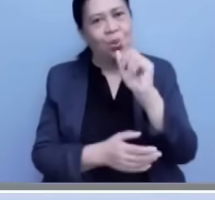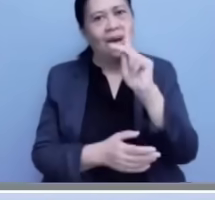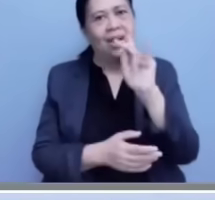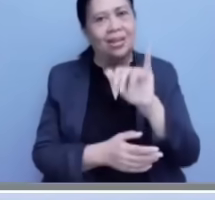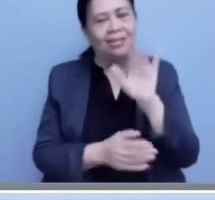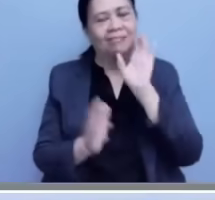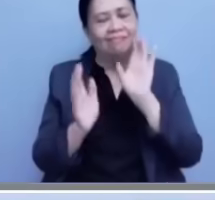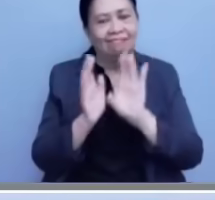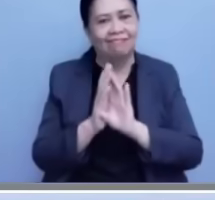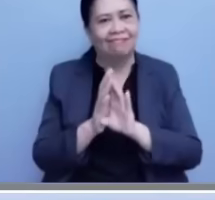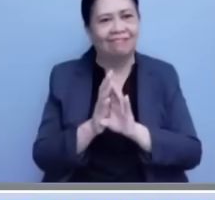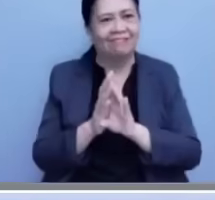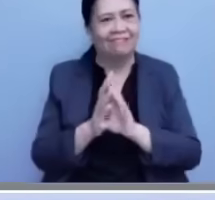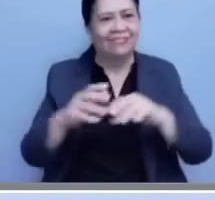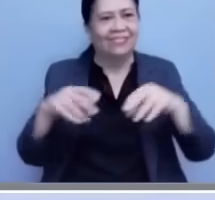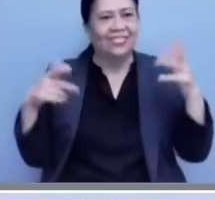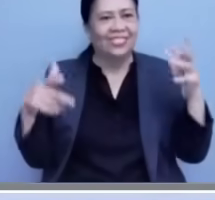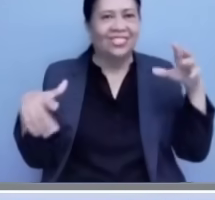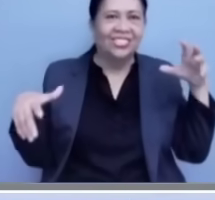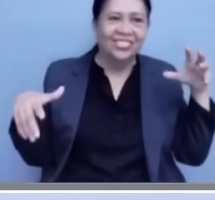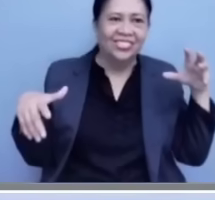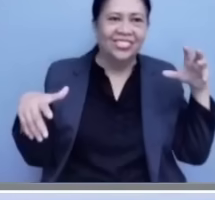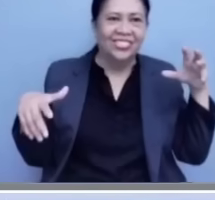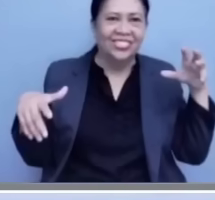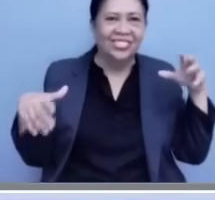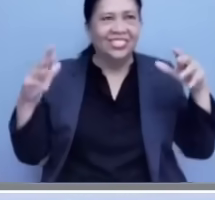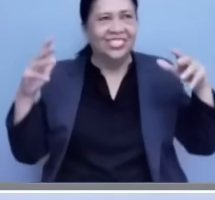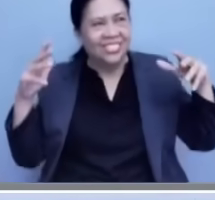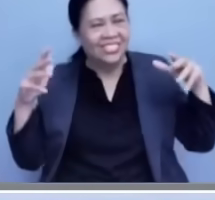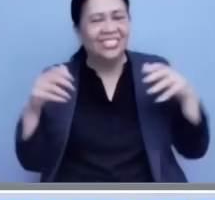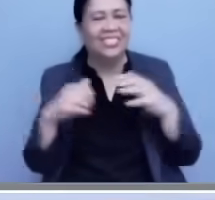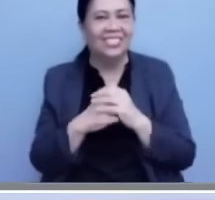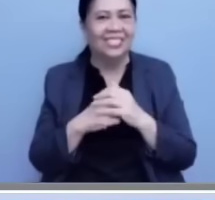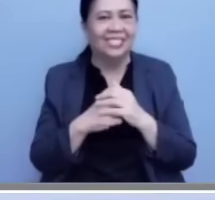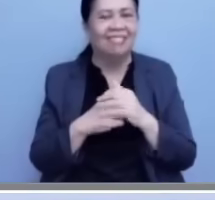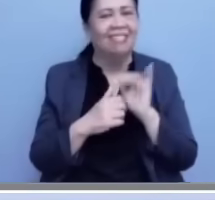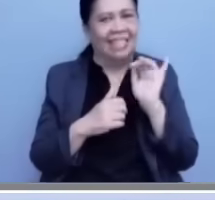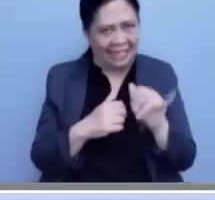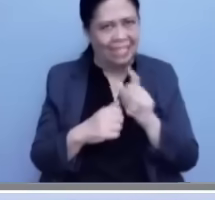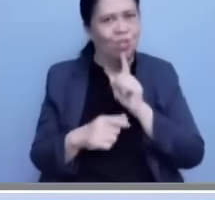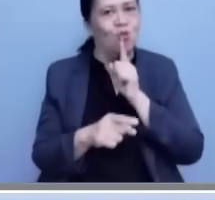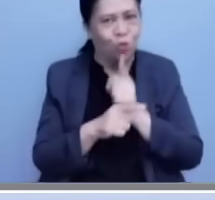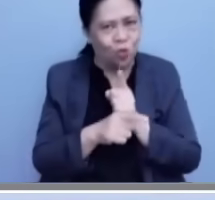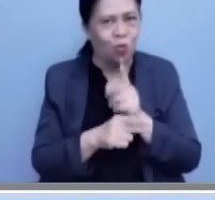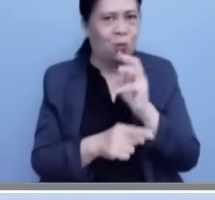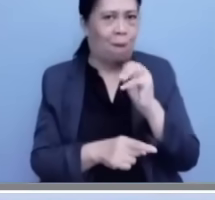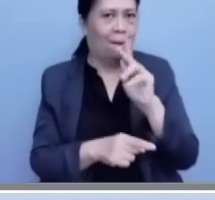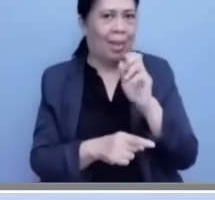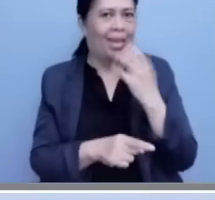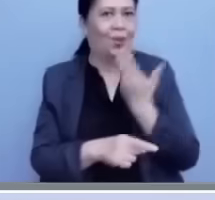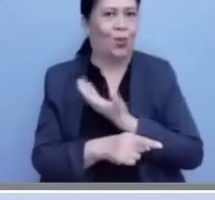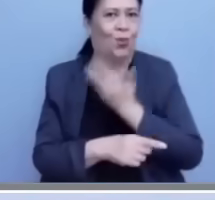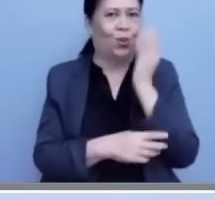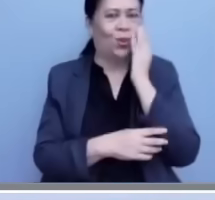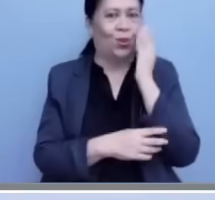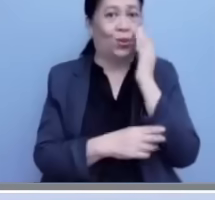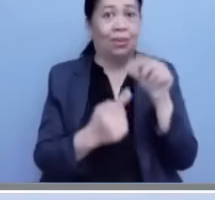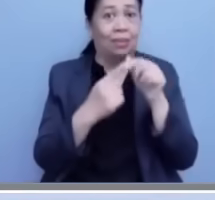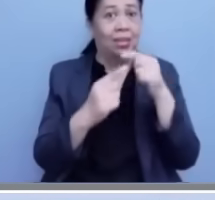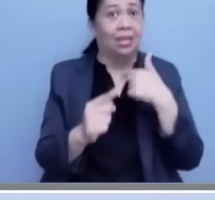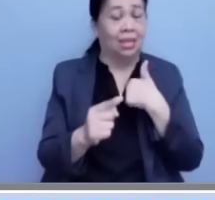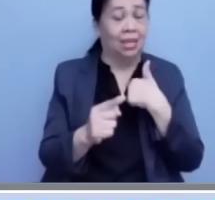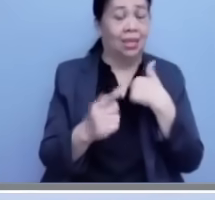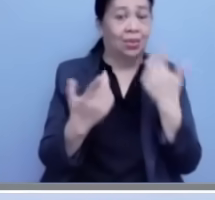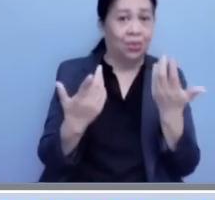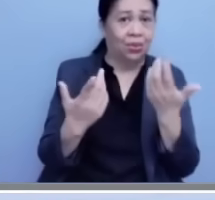lahat. Nakaganon siya, no? Oh, hey. Yun ang Sir Mike na kilala natin. Yeah. Tama, oo. Yes. Particularly ako, dahil nga